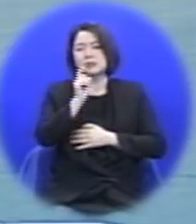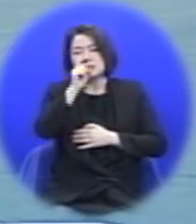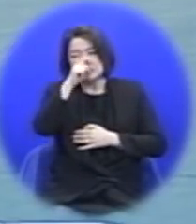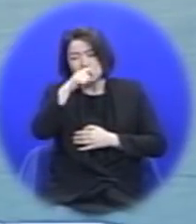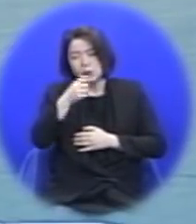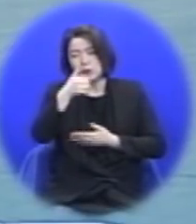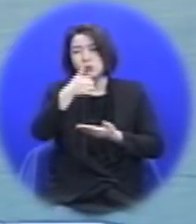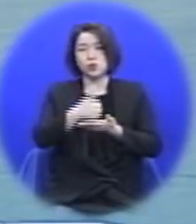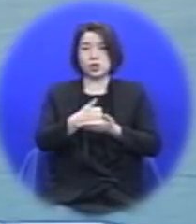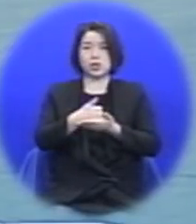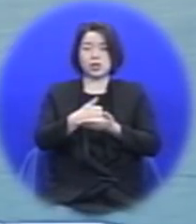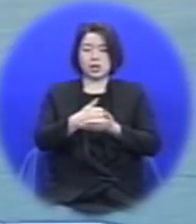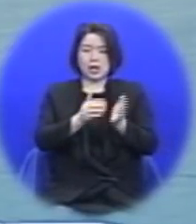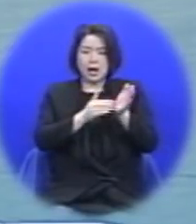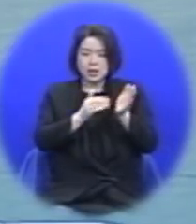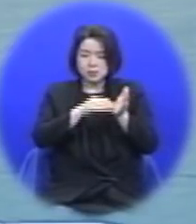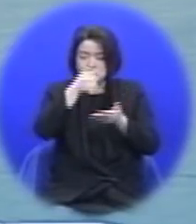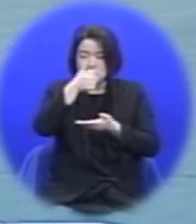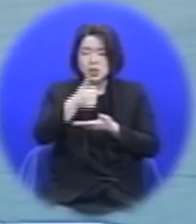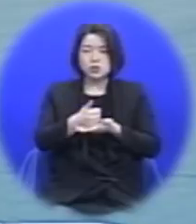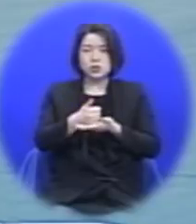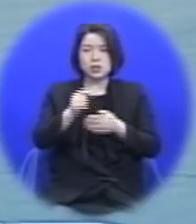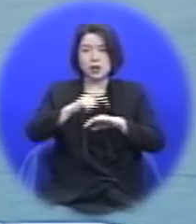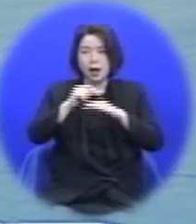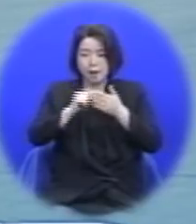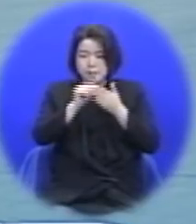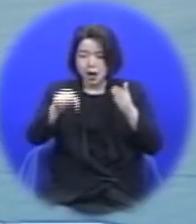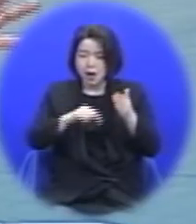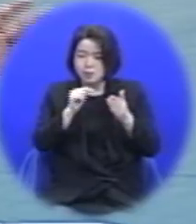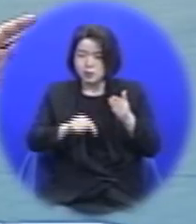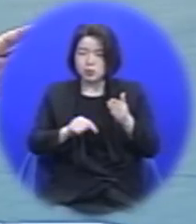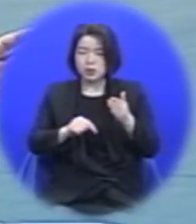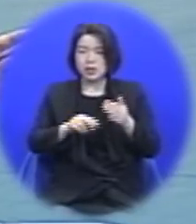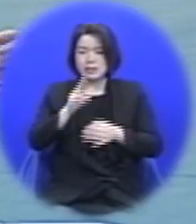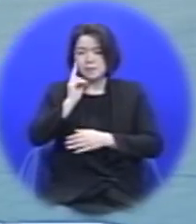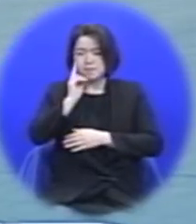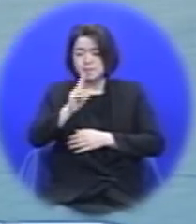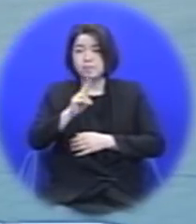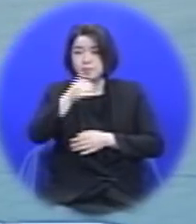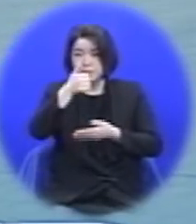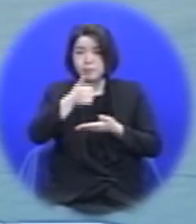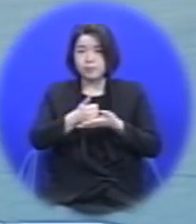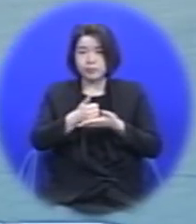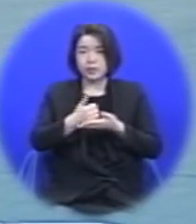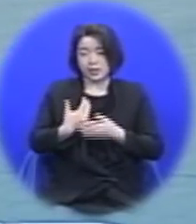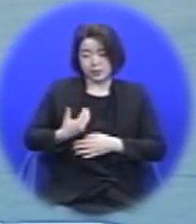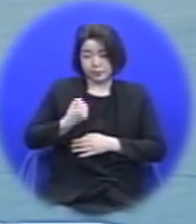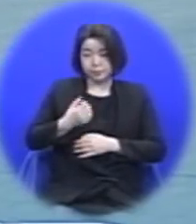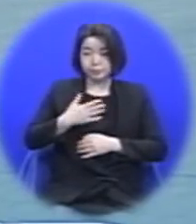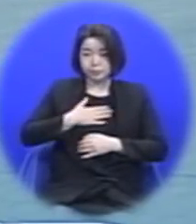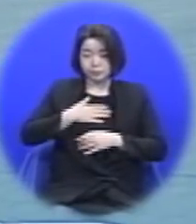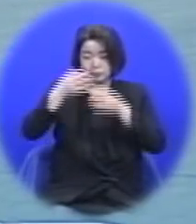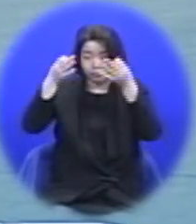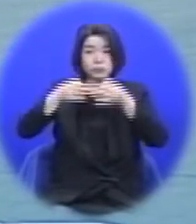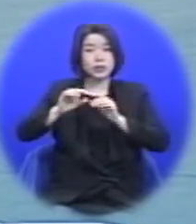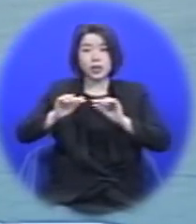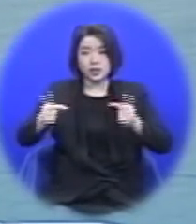죄, 은밀한 죄, 마음속에 그 참 끔찍한 죄 가진 나를 보시는 게